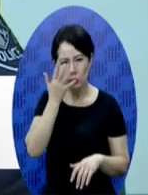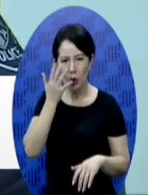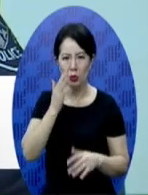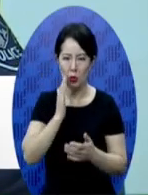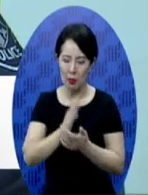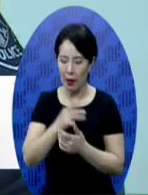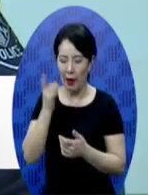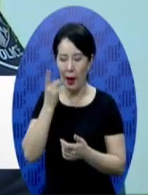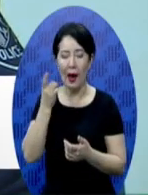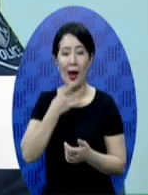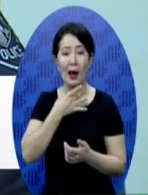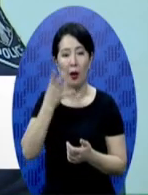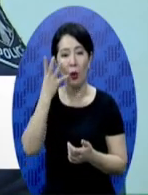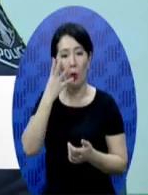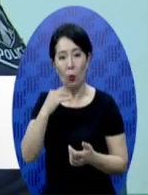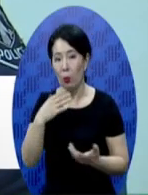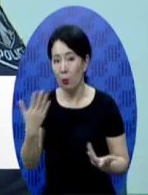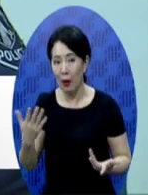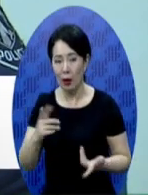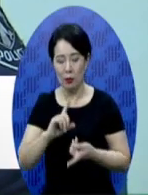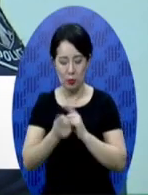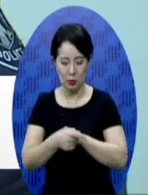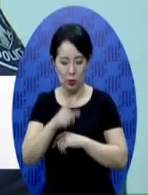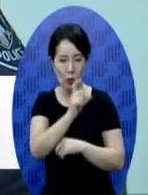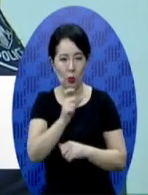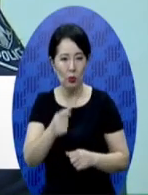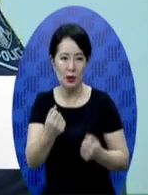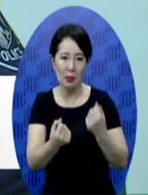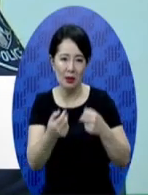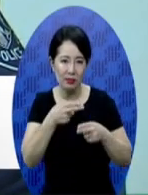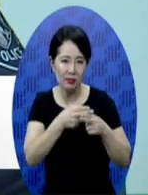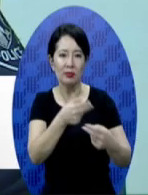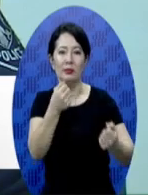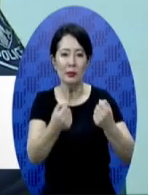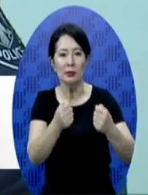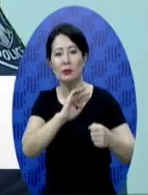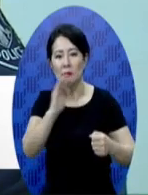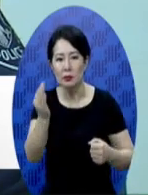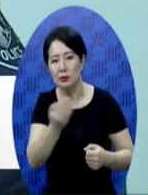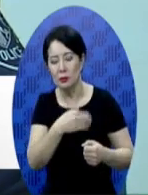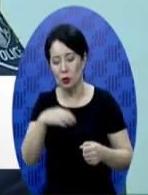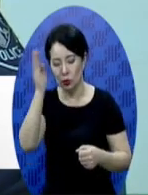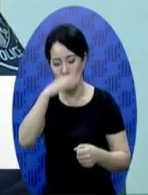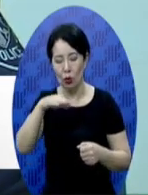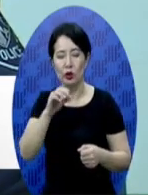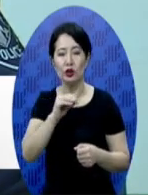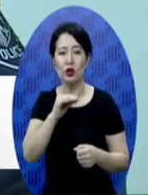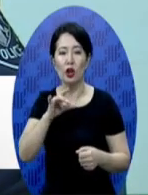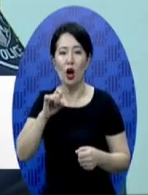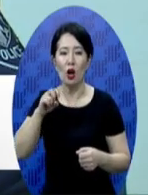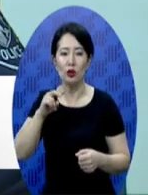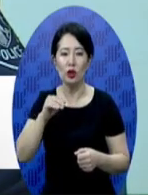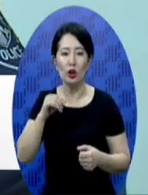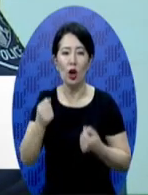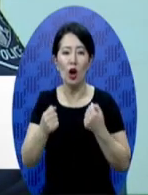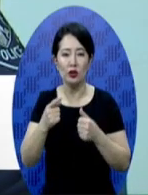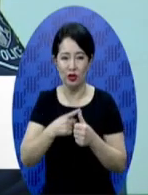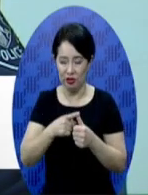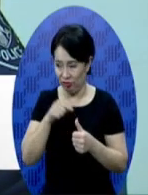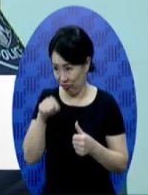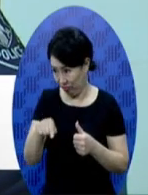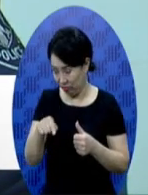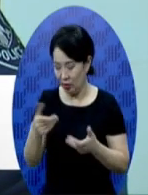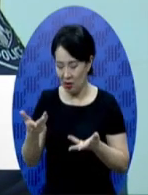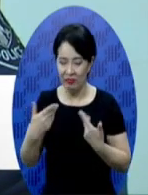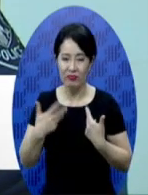хэрэгсэл эрхэн гараагүй гэдэг ч гэдэм үү ийм үед одоо бусдын тээвэр хэрэгсэл жолоонд чи одоо дуудсан жолооч нэрийн дээр тээвэр хэрэгсэл нь